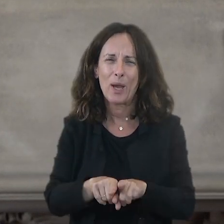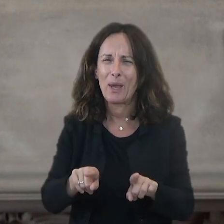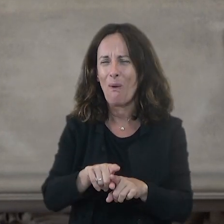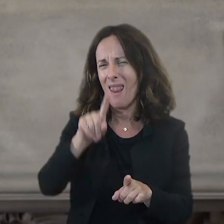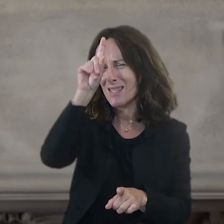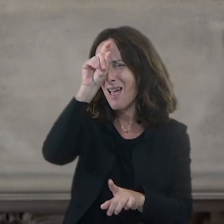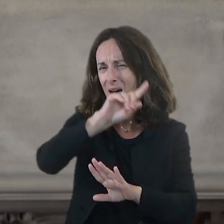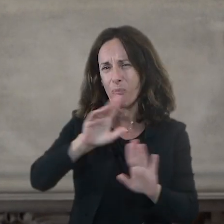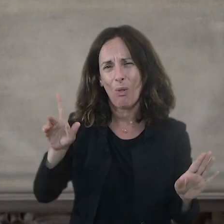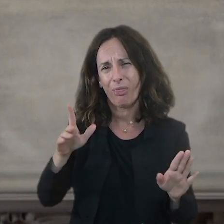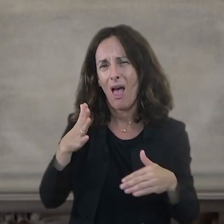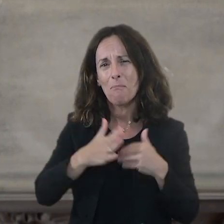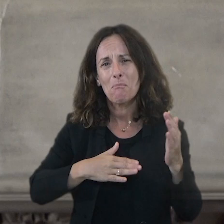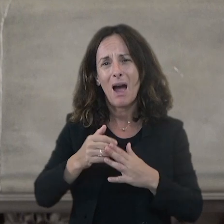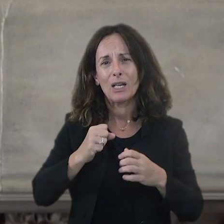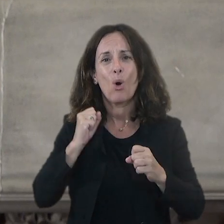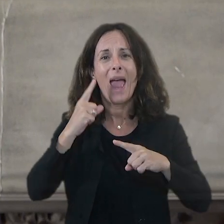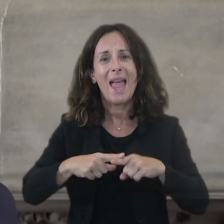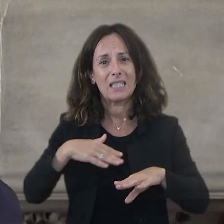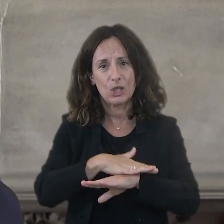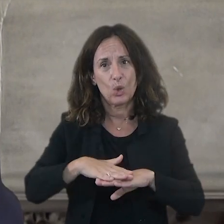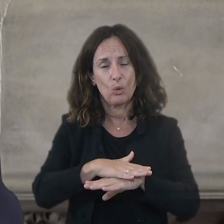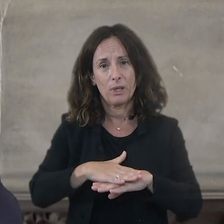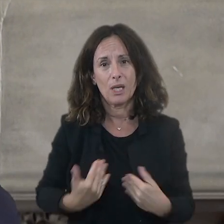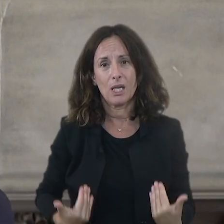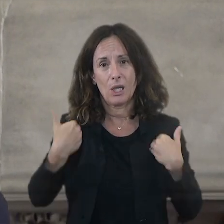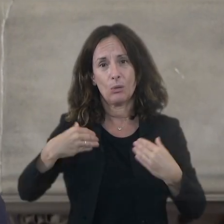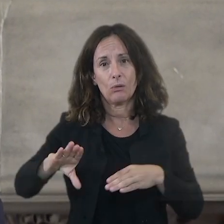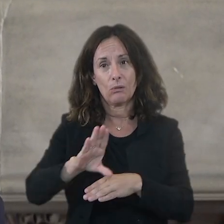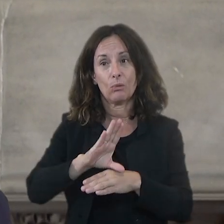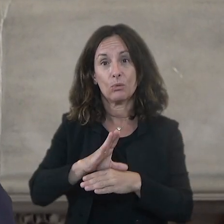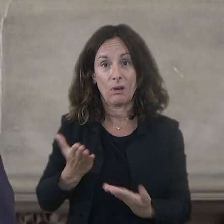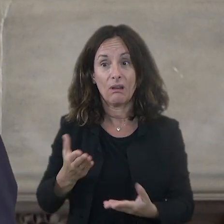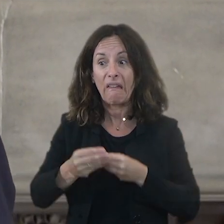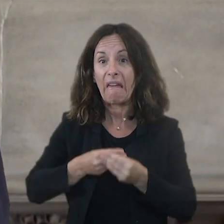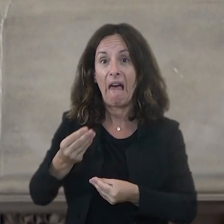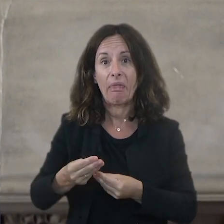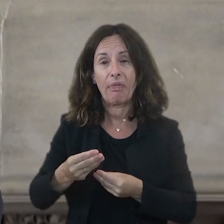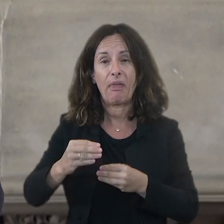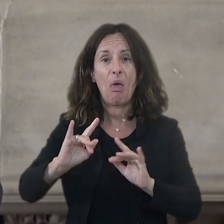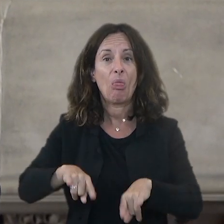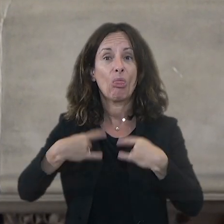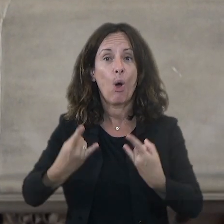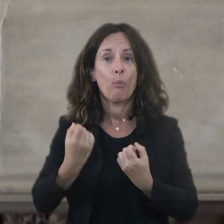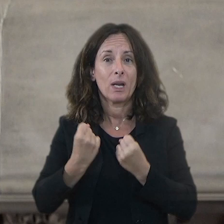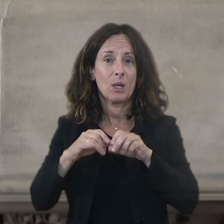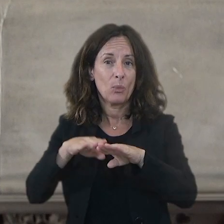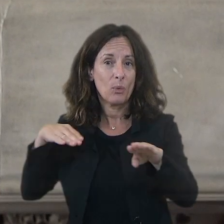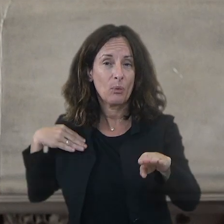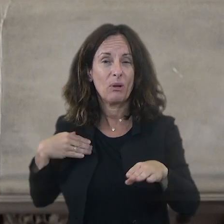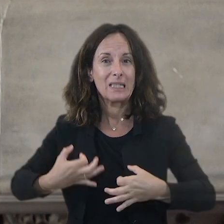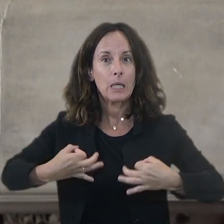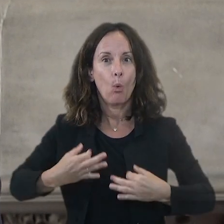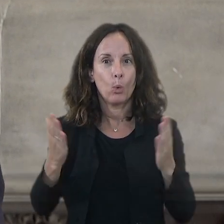una xapussa que va fer l'anterior executiu d'aquesta institució, que el que ha provocat és més